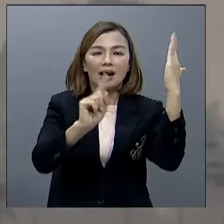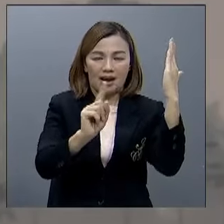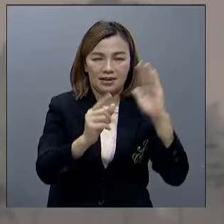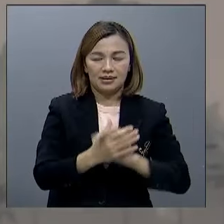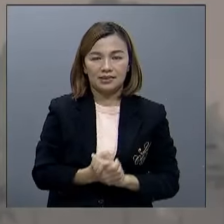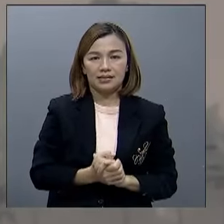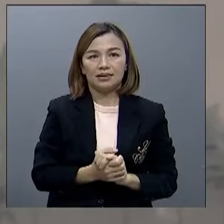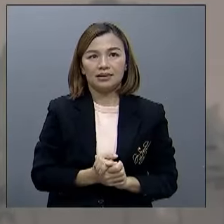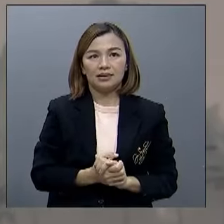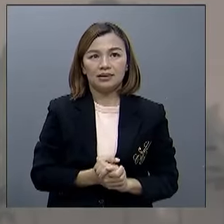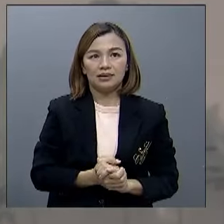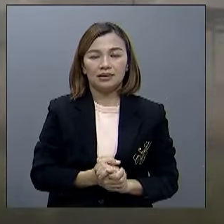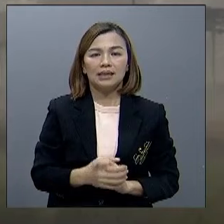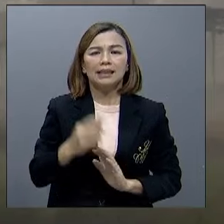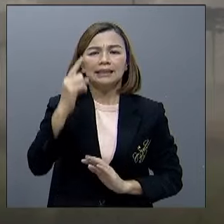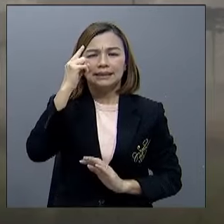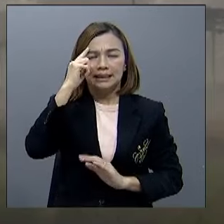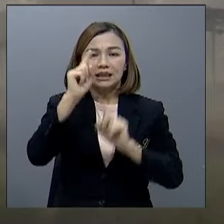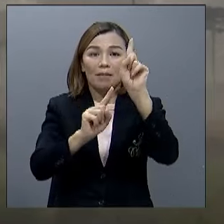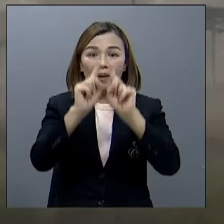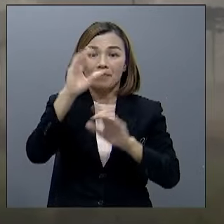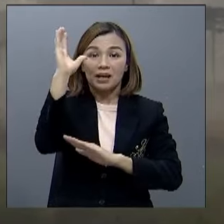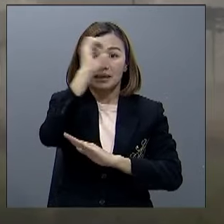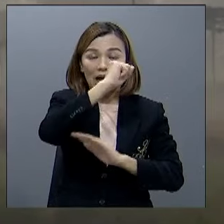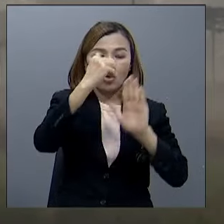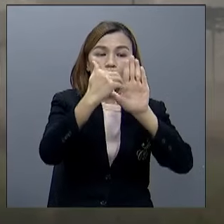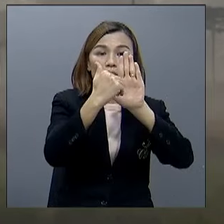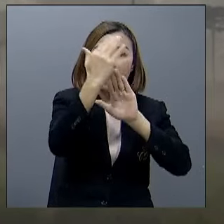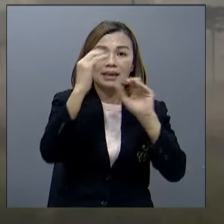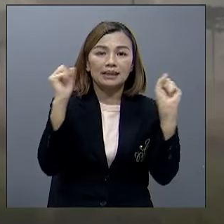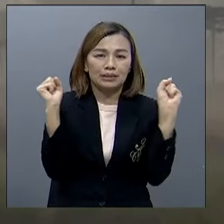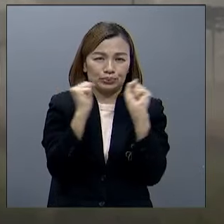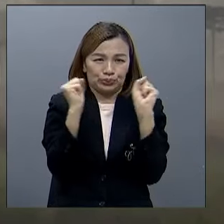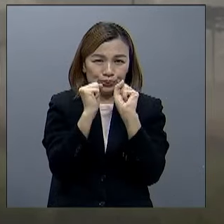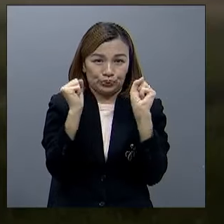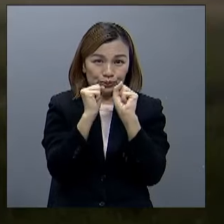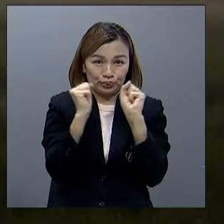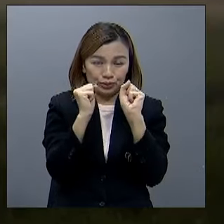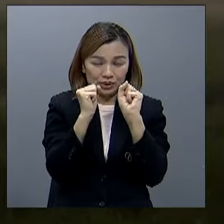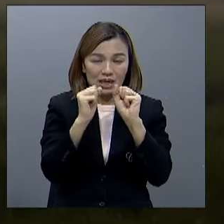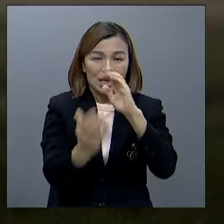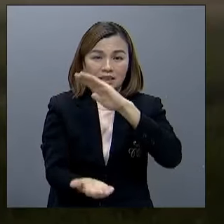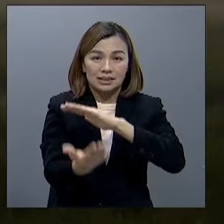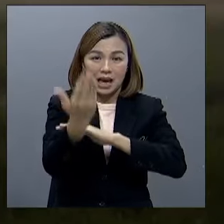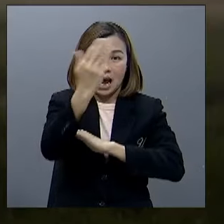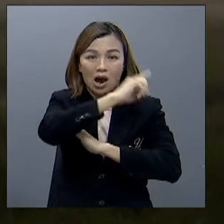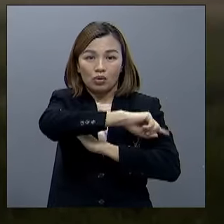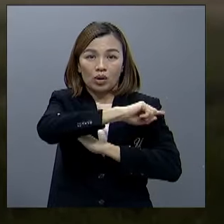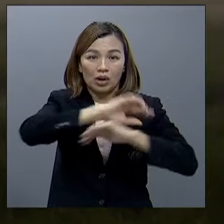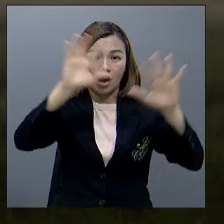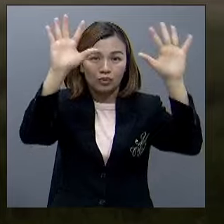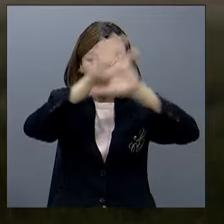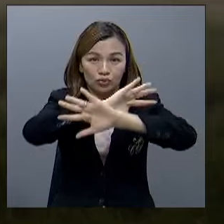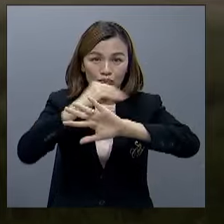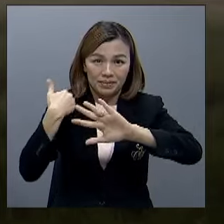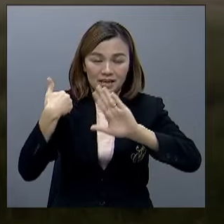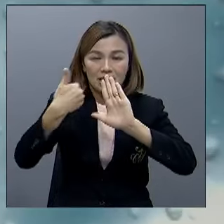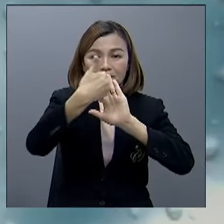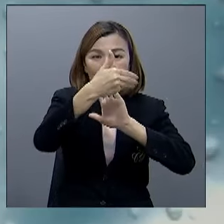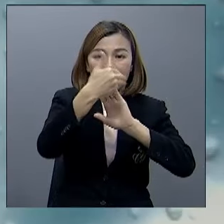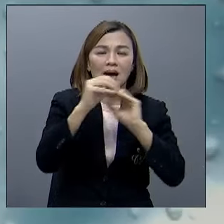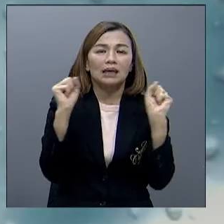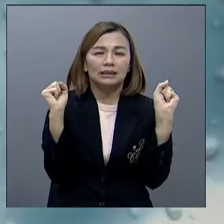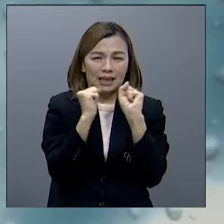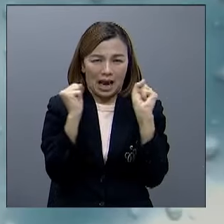ยจากการคาดการสภาพอากาศวันนี้ภาคเหนือยังคงมีอากาศเย็นถึงหนาวและมีหมอกในตอนเช้าส่วนภาคอีสานมีอากาศเย็นถึงหน